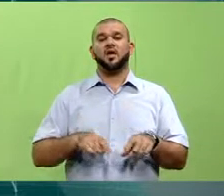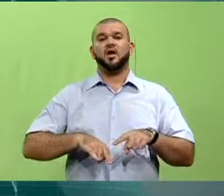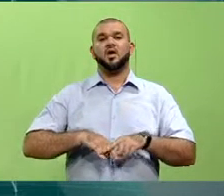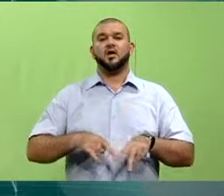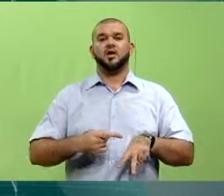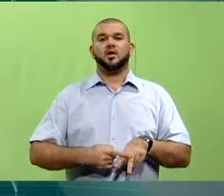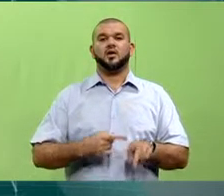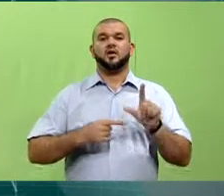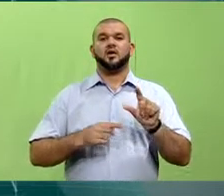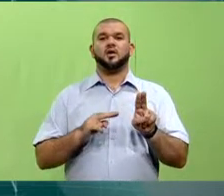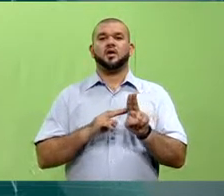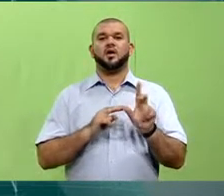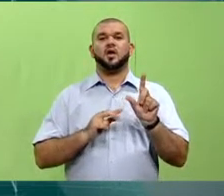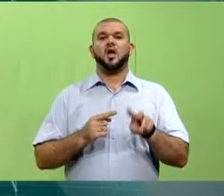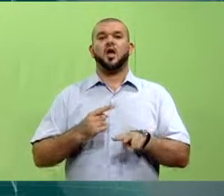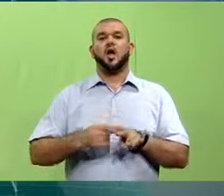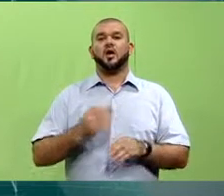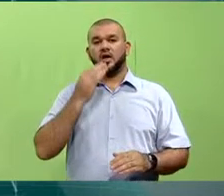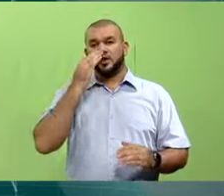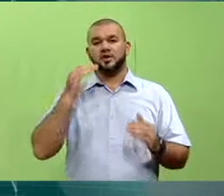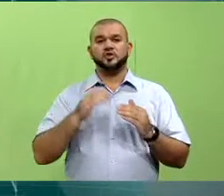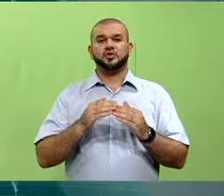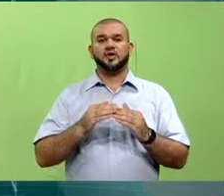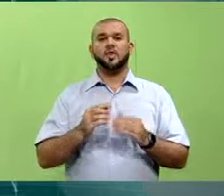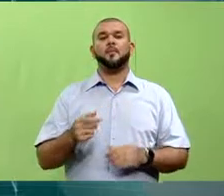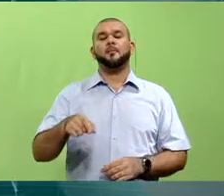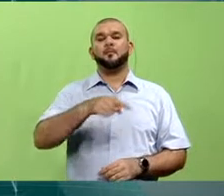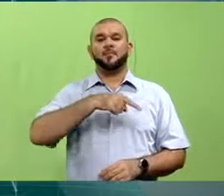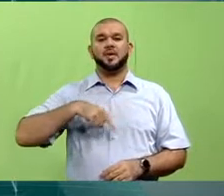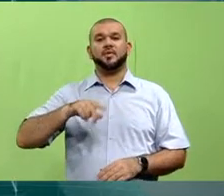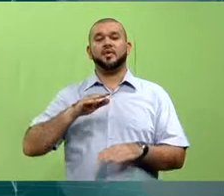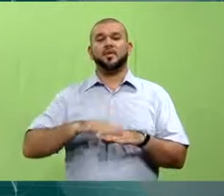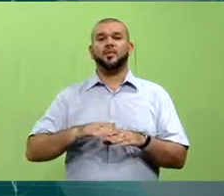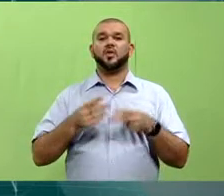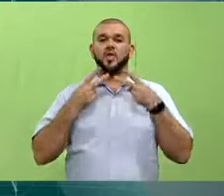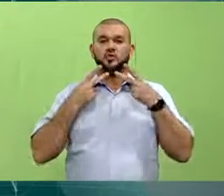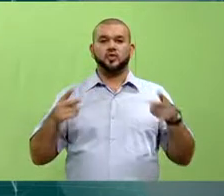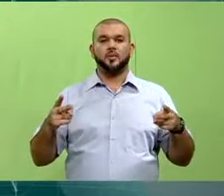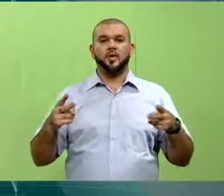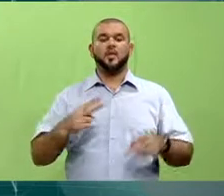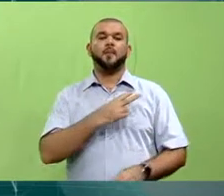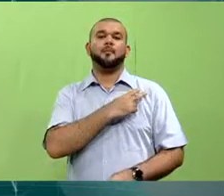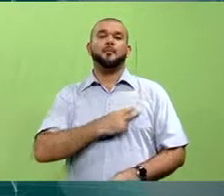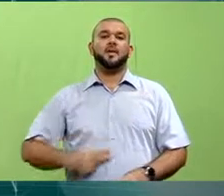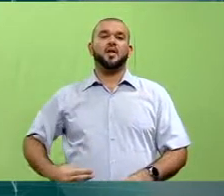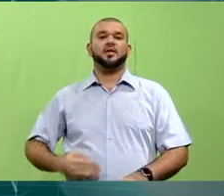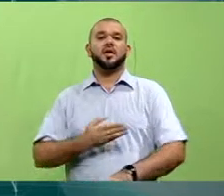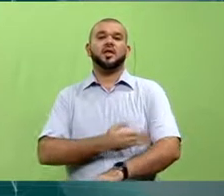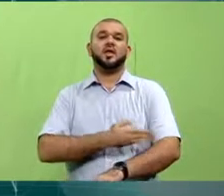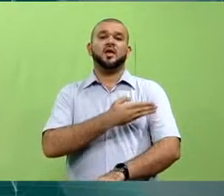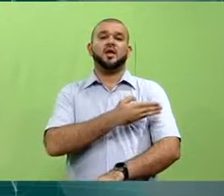insanının yaşamını kolaylaştırma ve önündeki tüm engelleri kaldırma çalışmaları